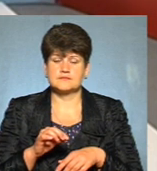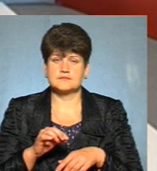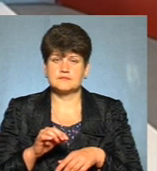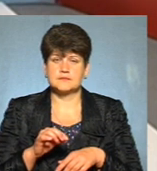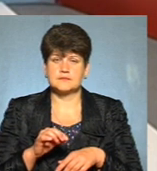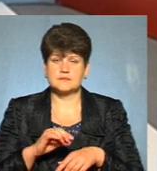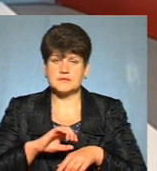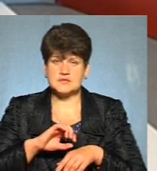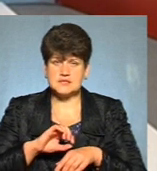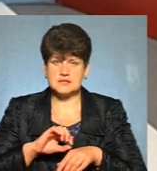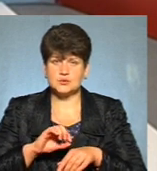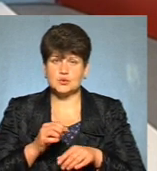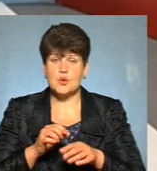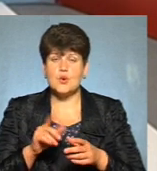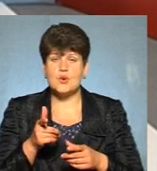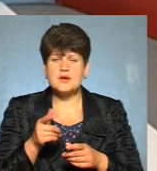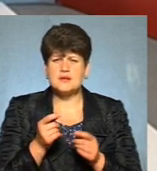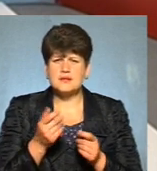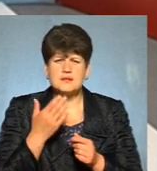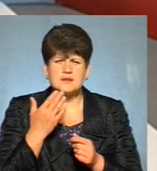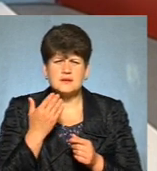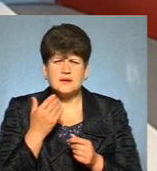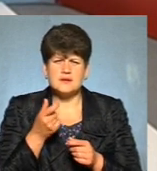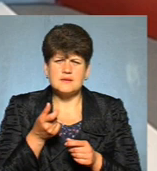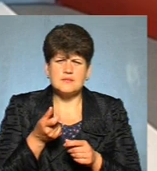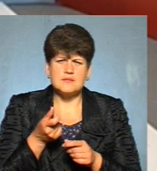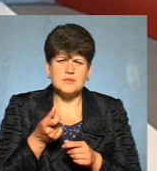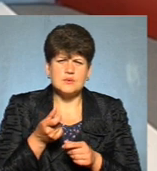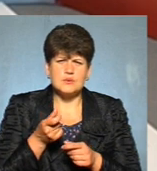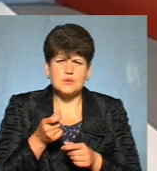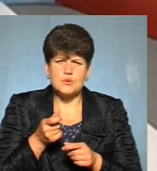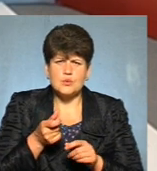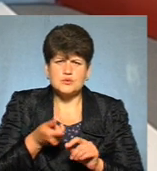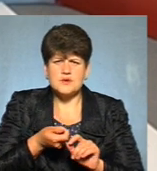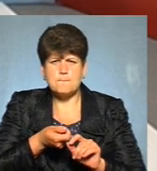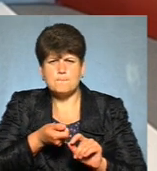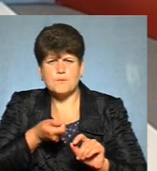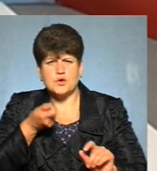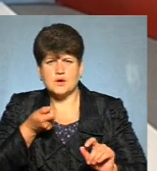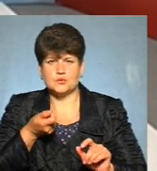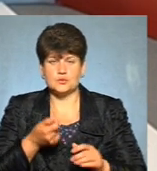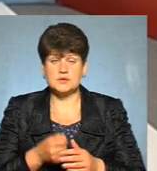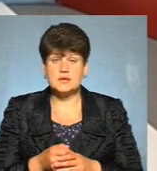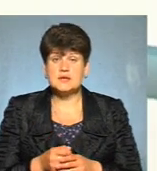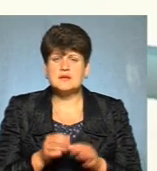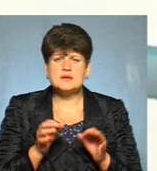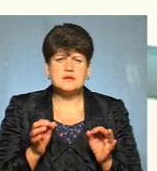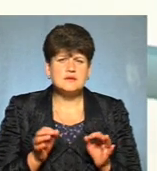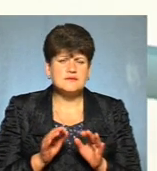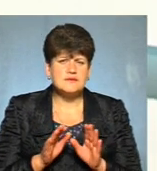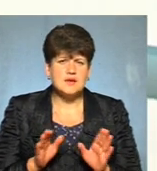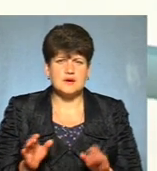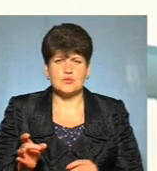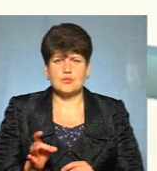головку кліща і з легеньким прокручуванням потягнути на себе. Ні в якому